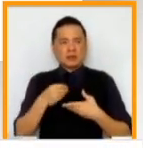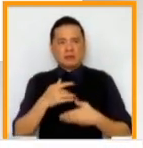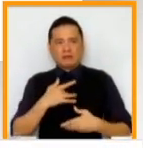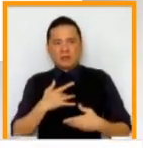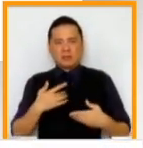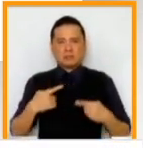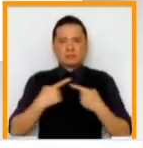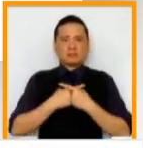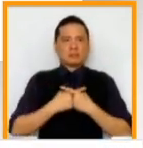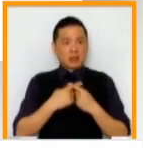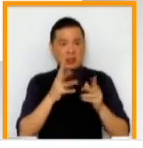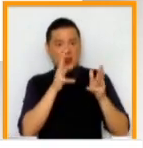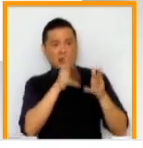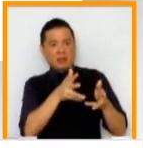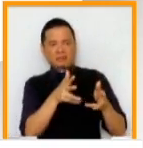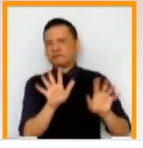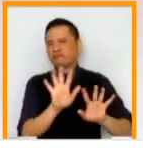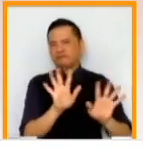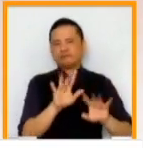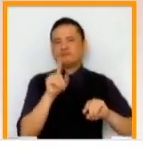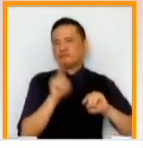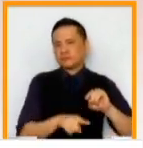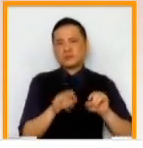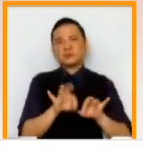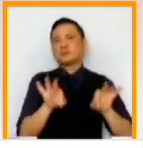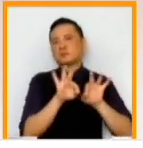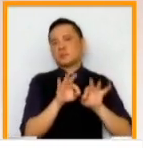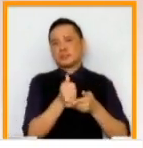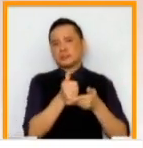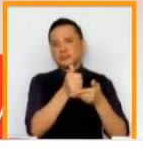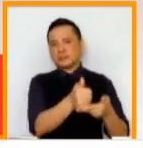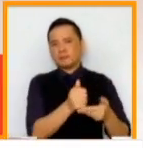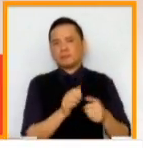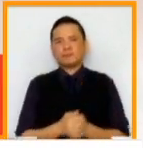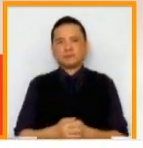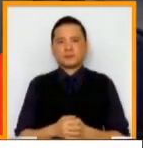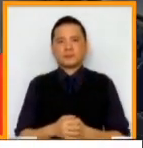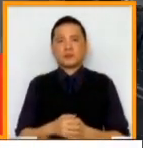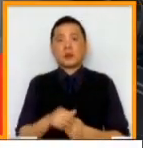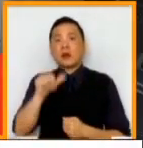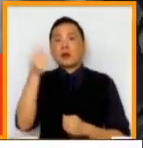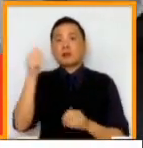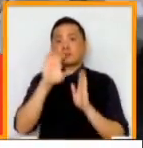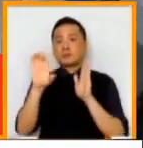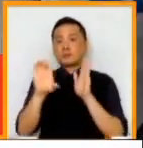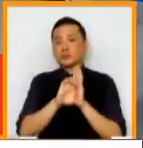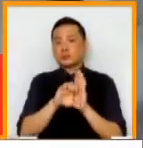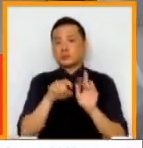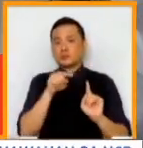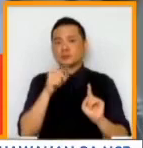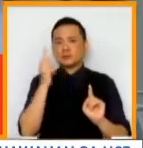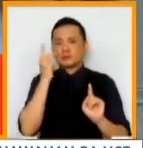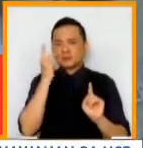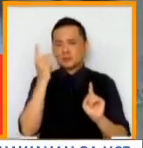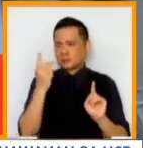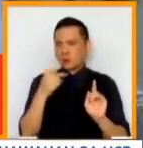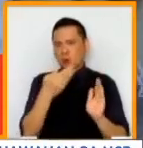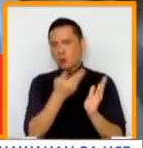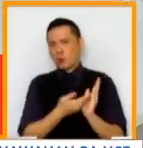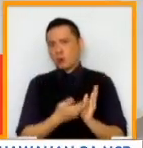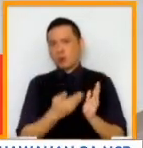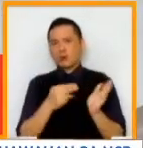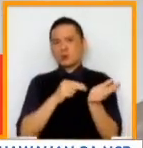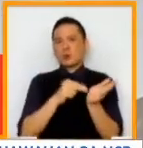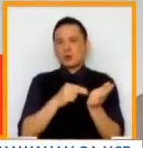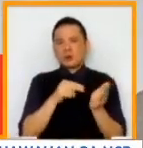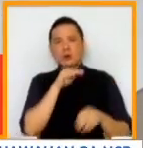sa gitna ng hirap ng sitwasyon. Isa lang ito sa mga litratong naglalarawan ng hirap ng mga healthcare worker ngayong sumisipa ang mga kaso